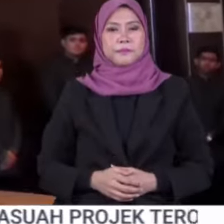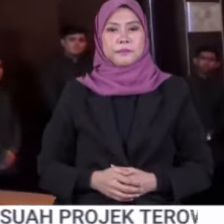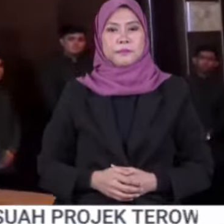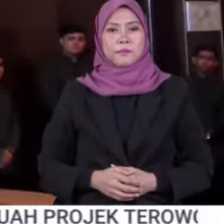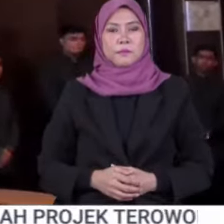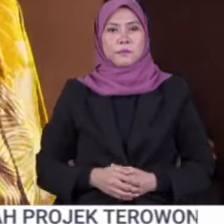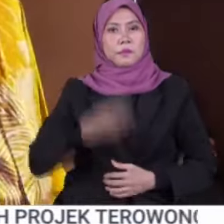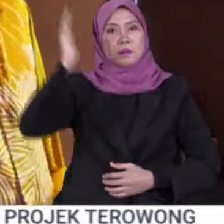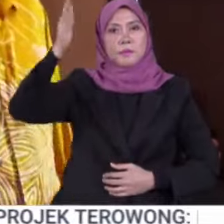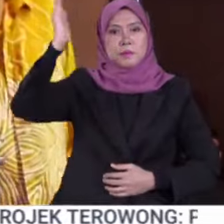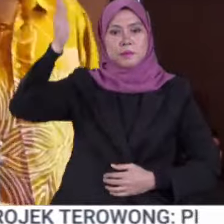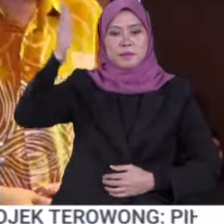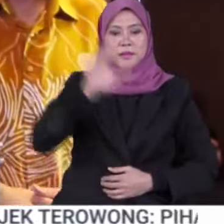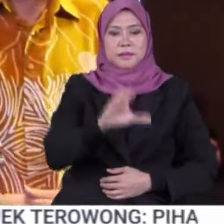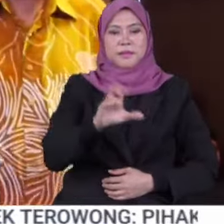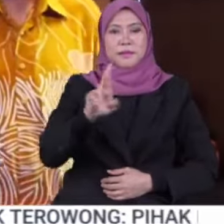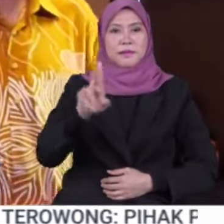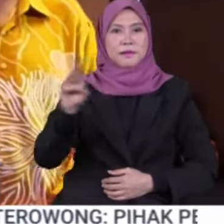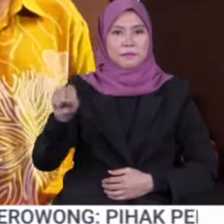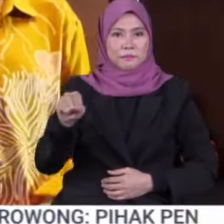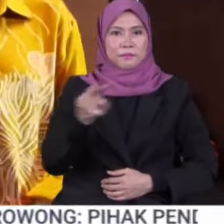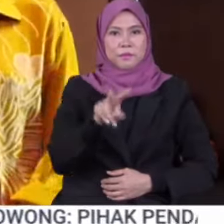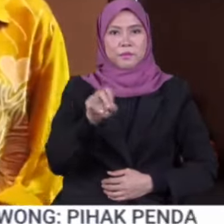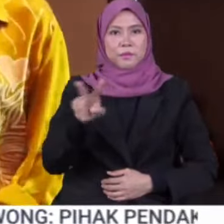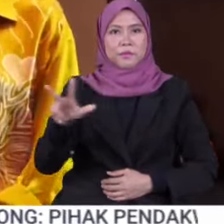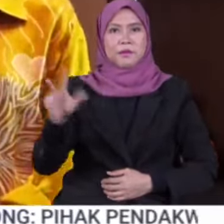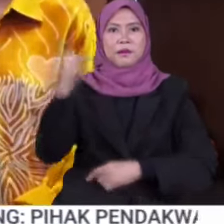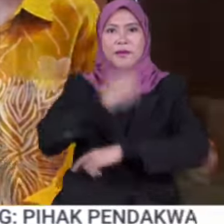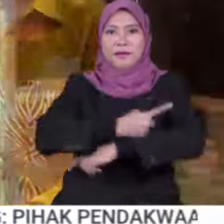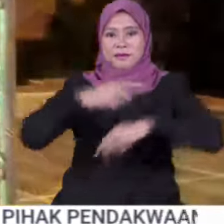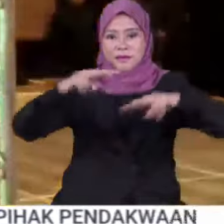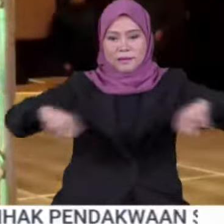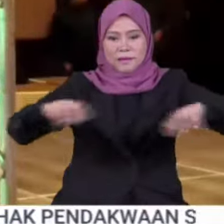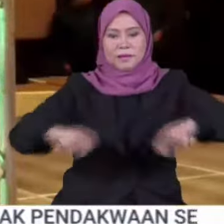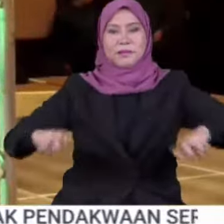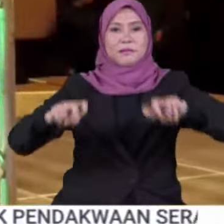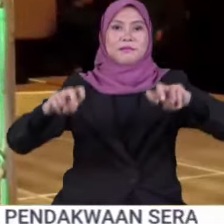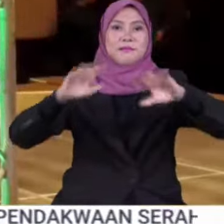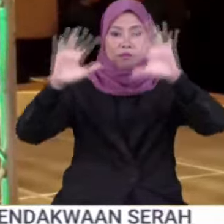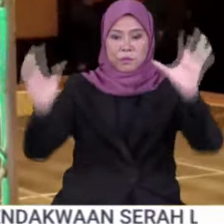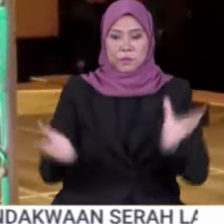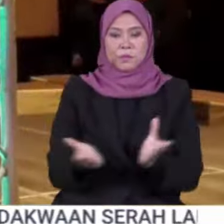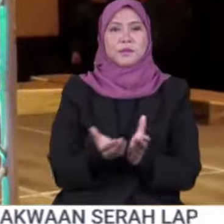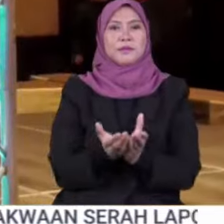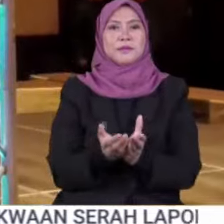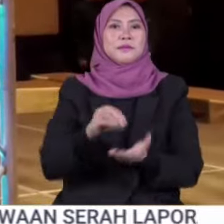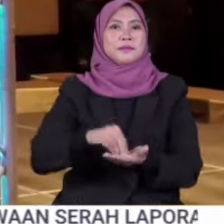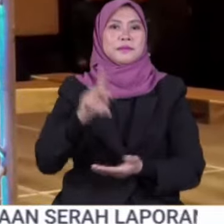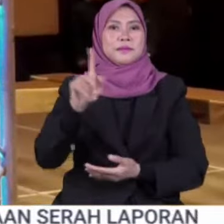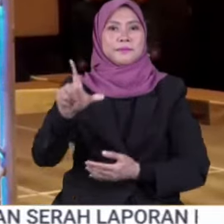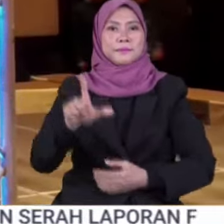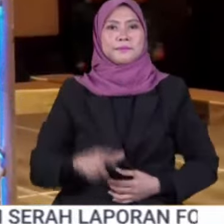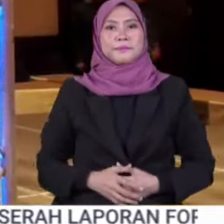Pelancaran persidangan CRM Trial Connect 2023 sempena Hari Kajian Klinikal Sedunia berlangsung di Ibu Negara.